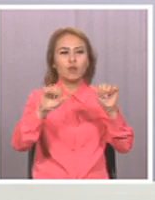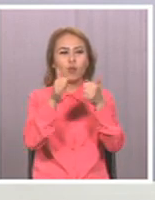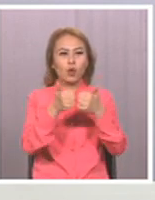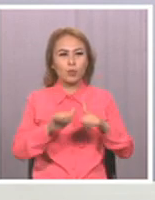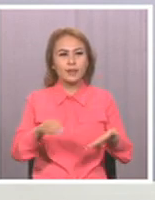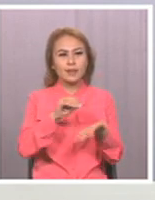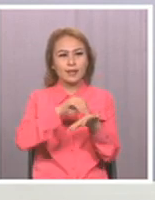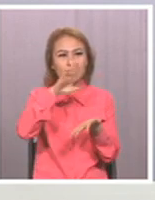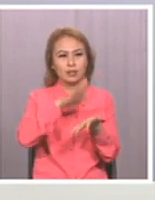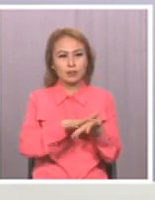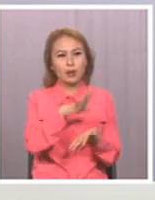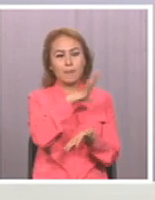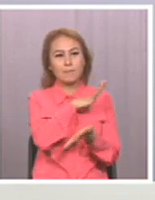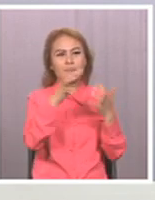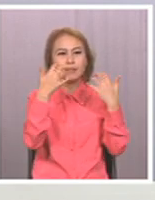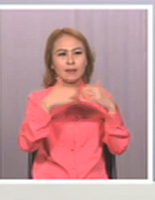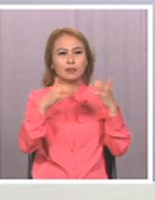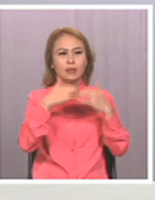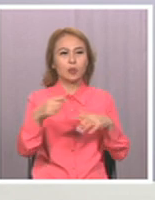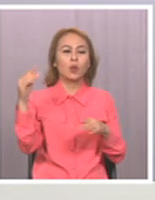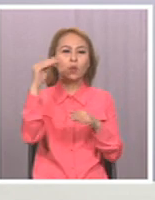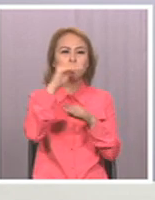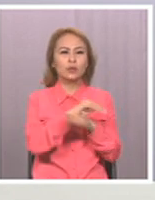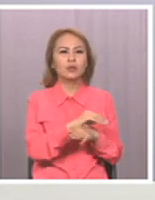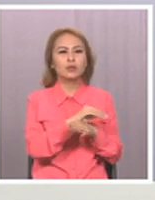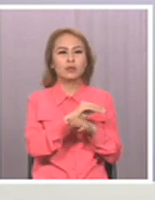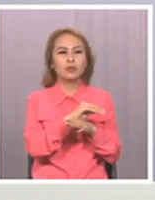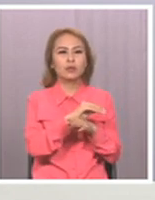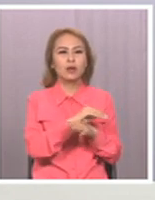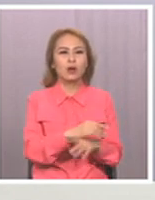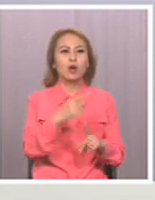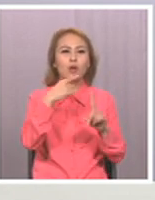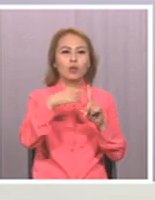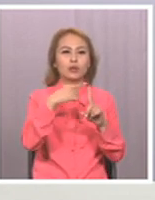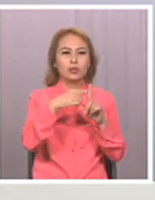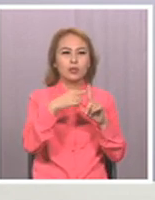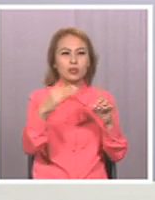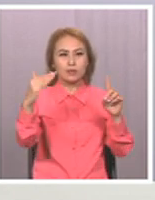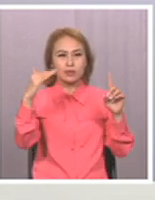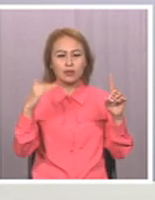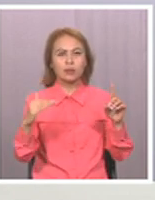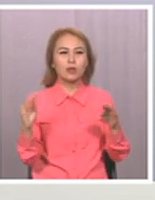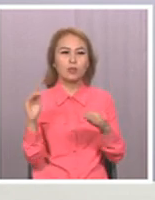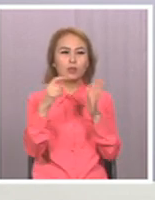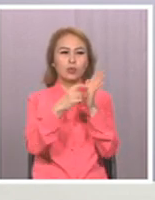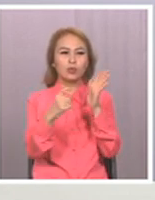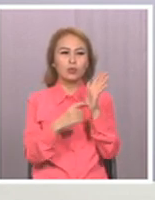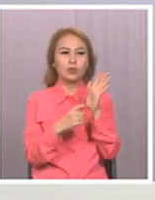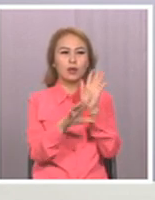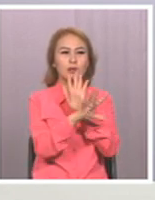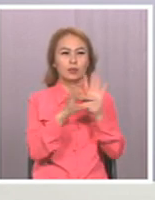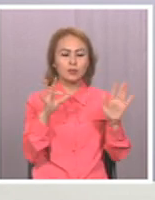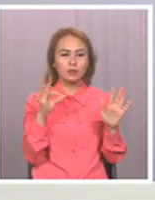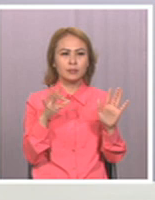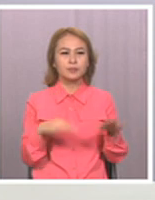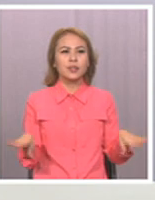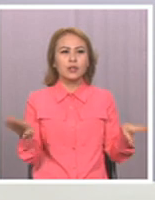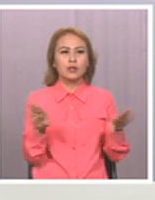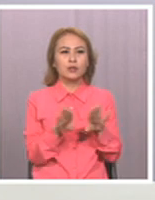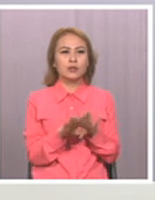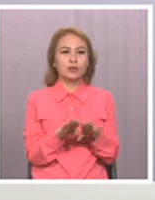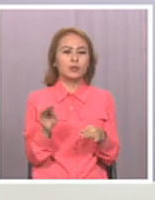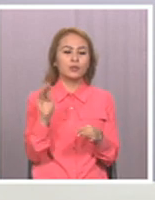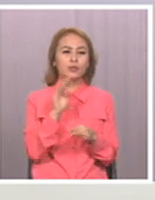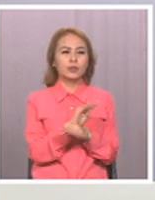ретінде, яғни сандардың қосындысын қосылғыштар санына бөлуді аламыз. Енді осы арифметикалық